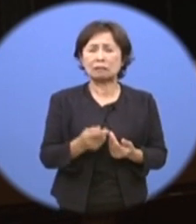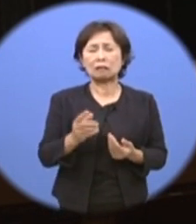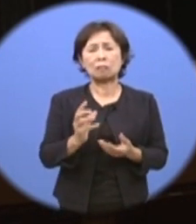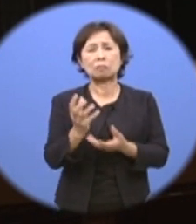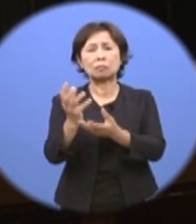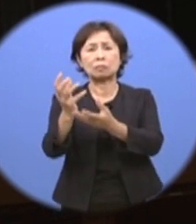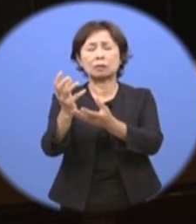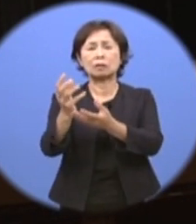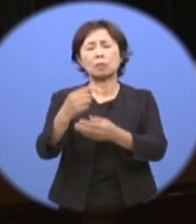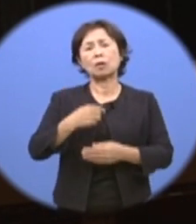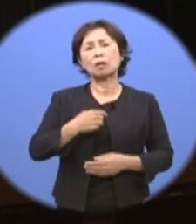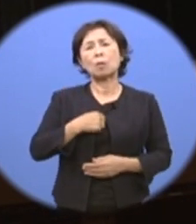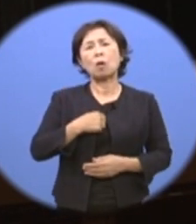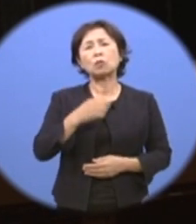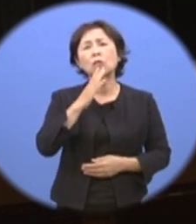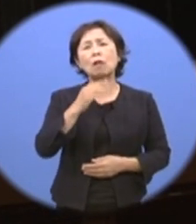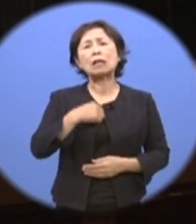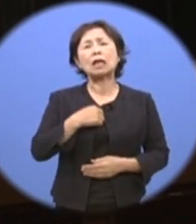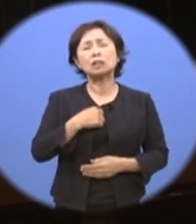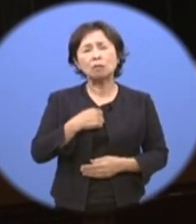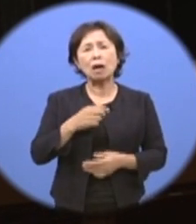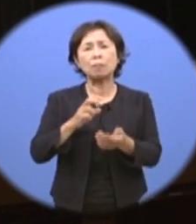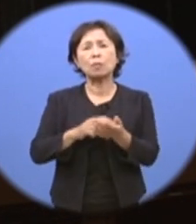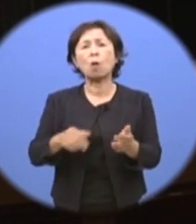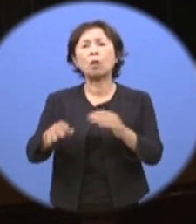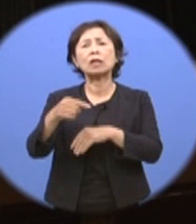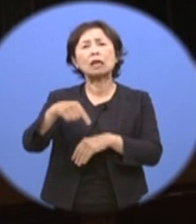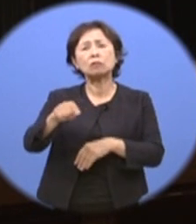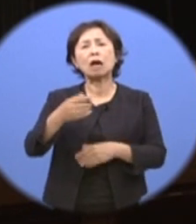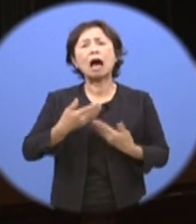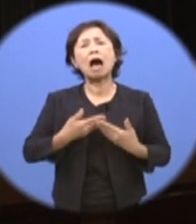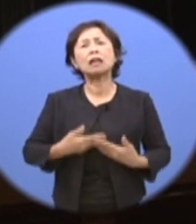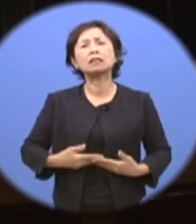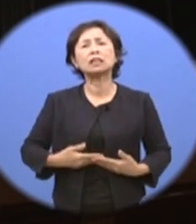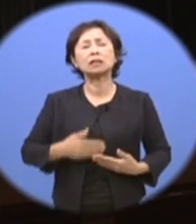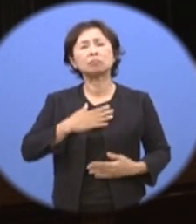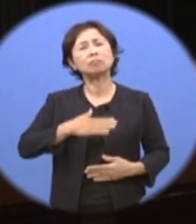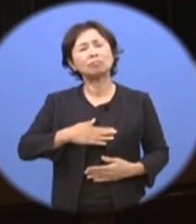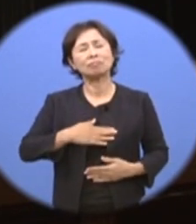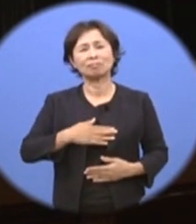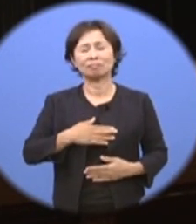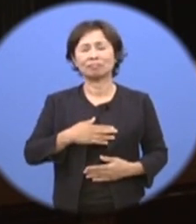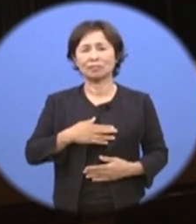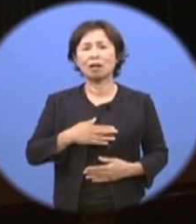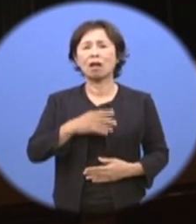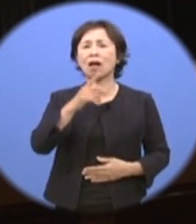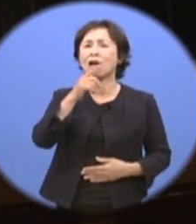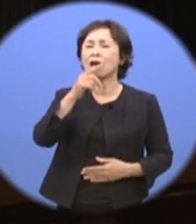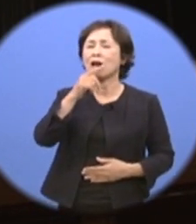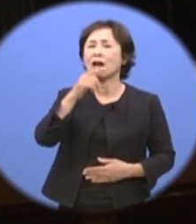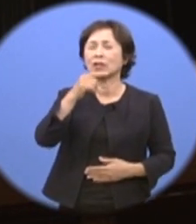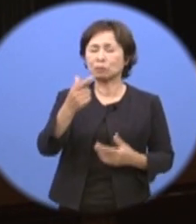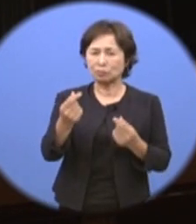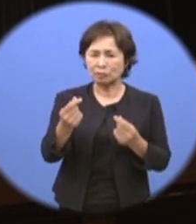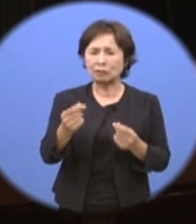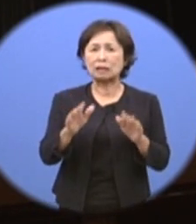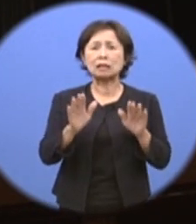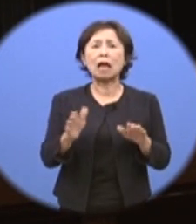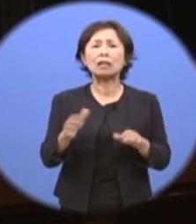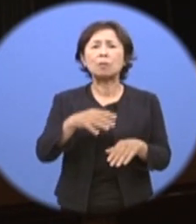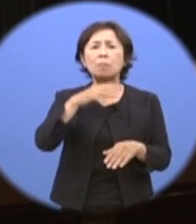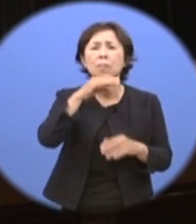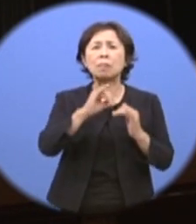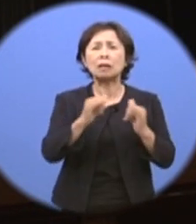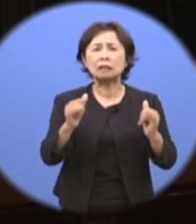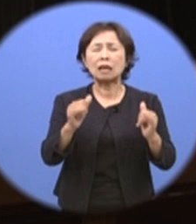ては病院の方が安心ですけどね。 そうだったんですね。最近高齢者の救急